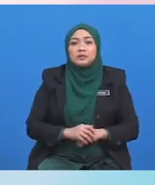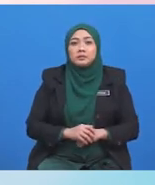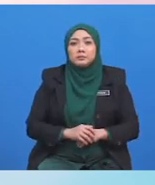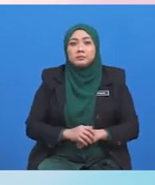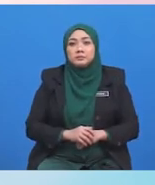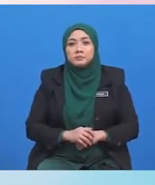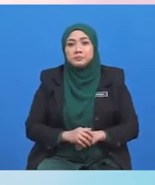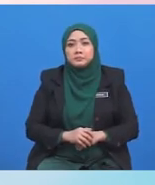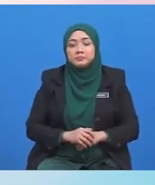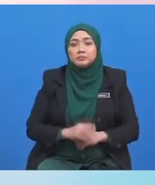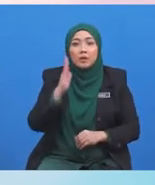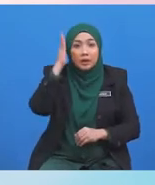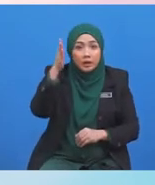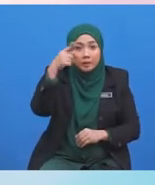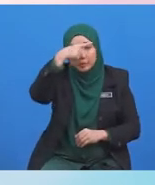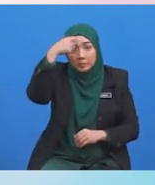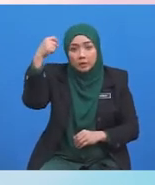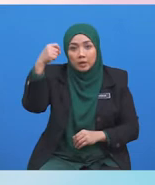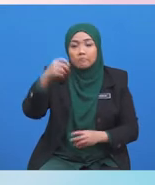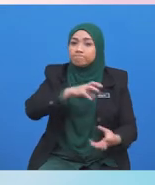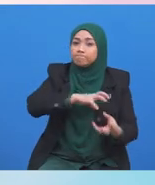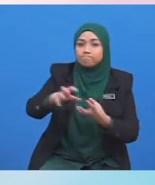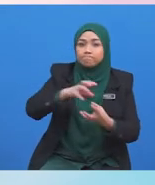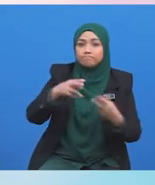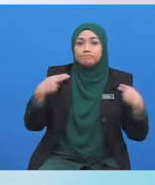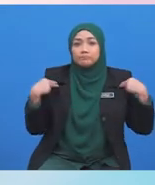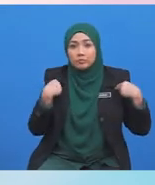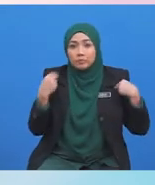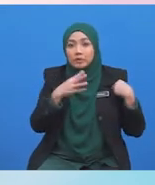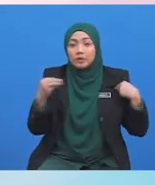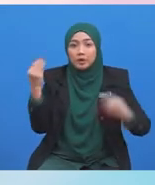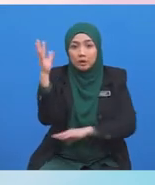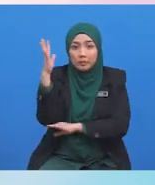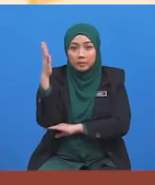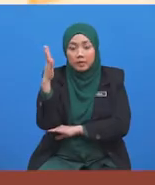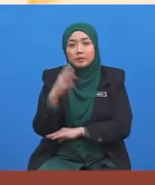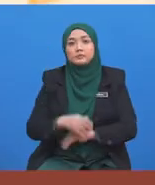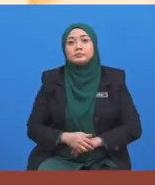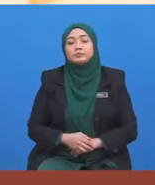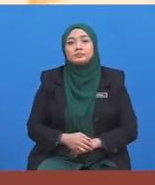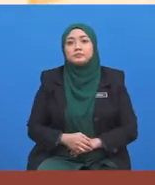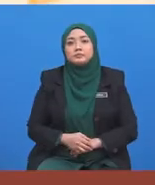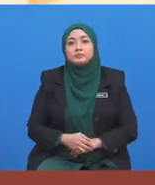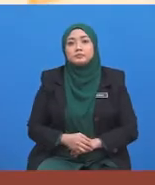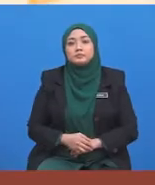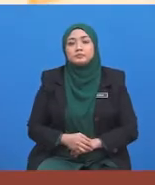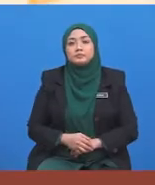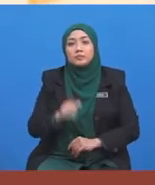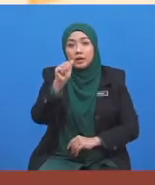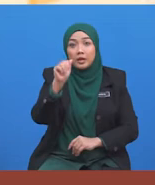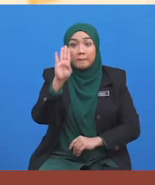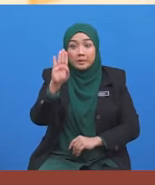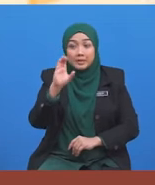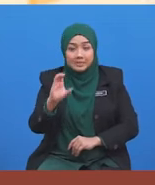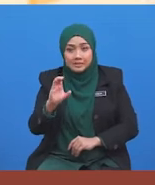di kawasan bandar ialah akan menyebabkan kemusnahan habitat flora dan fauna. Jawapan A, B dan